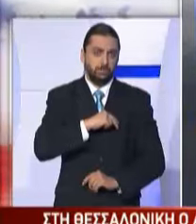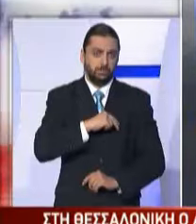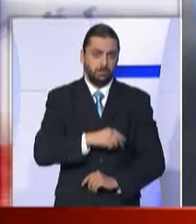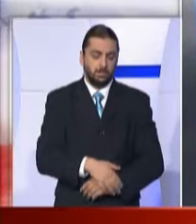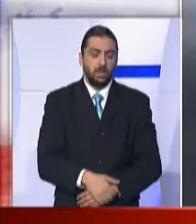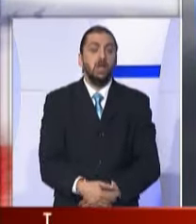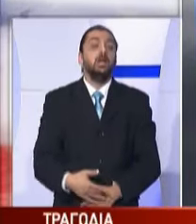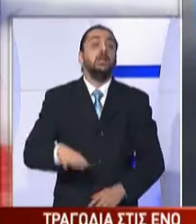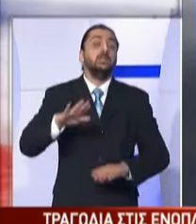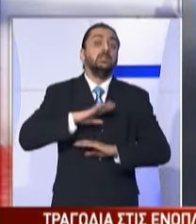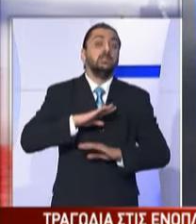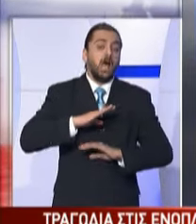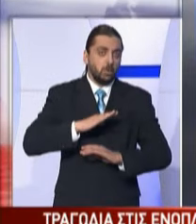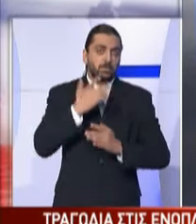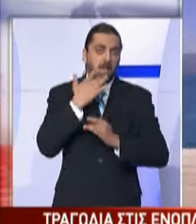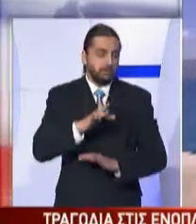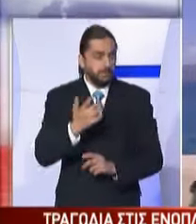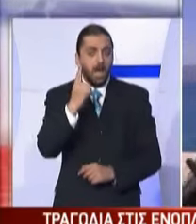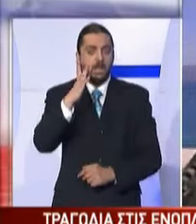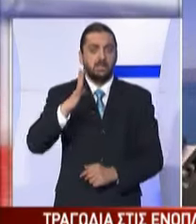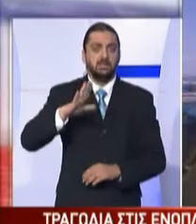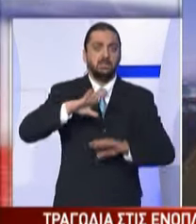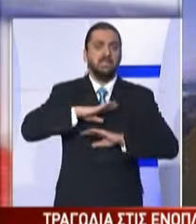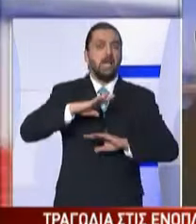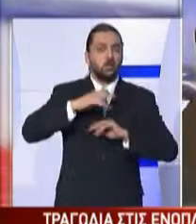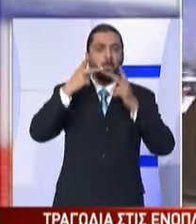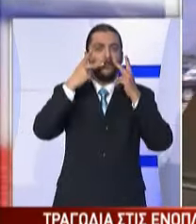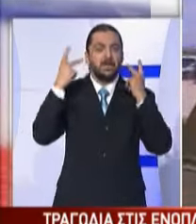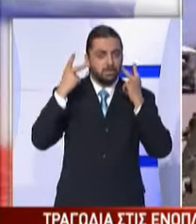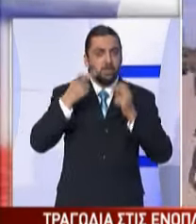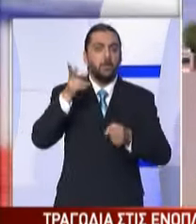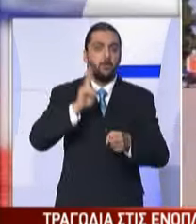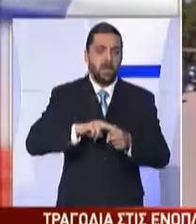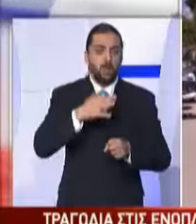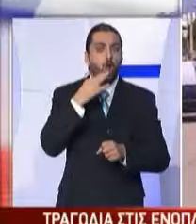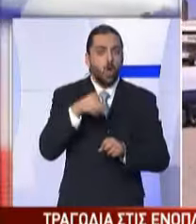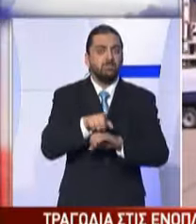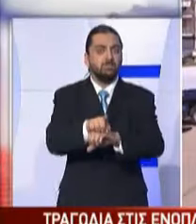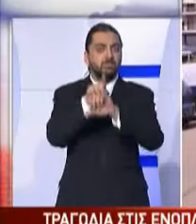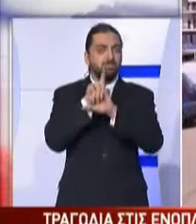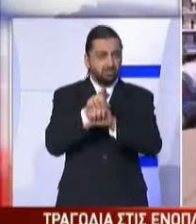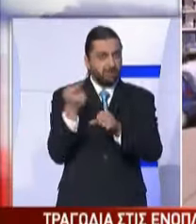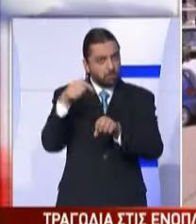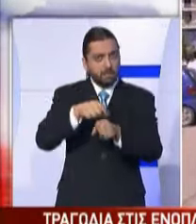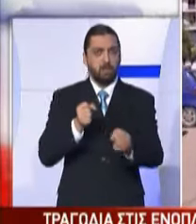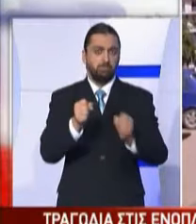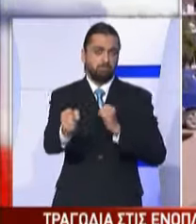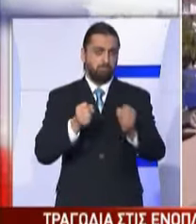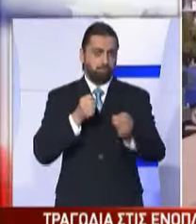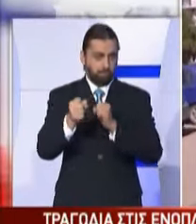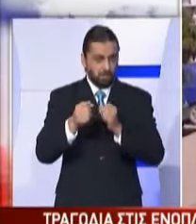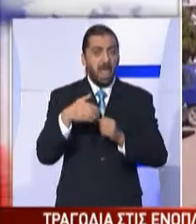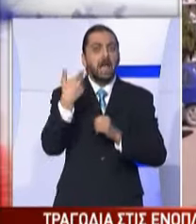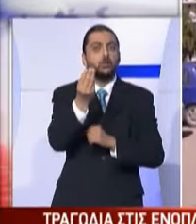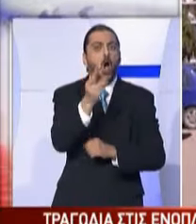Τραγωδία στις ένοπλες δυνάμεις από το χαμό ενός στρατιώτη του τάγματος πεζοναυτών, όταν ανετράπη το ερπιστριοφόρο όχημα που οδηγούσε το πρωί έξω από